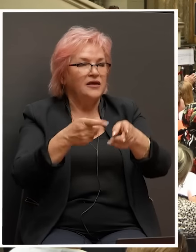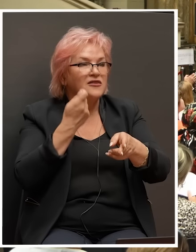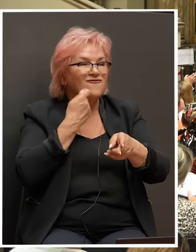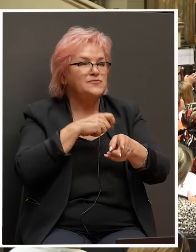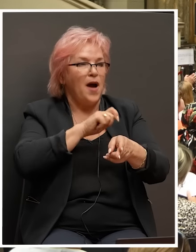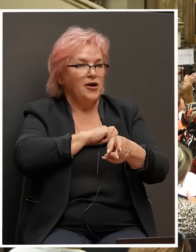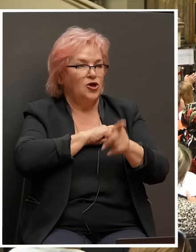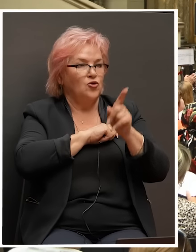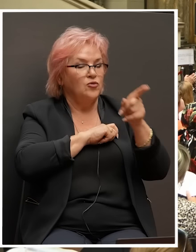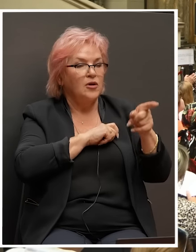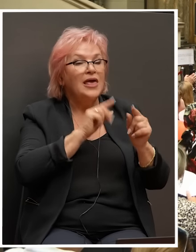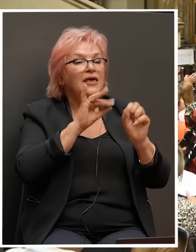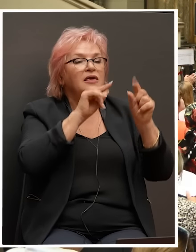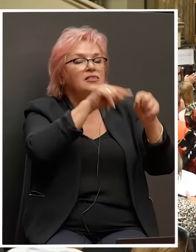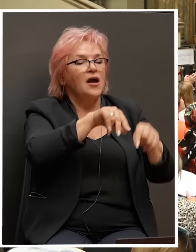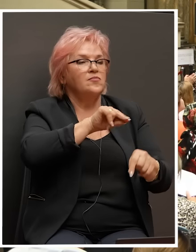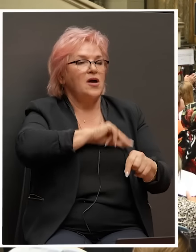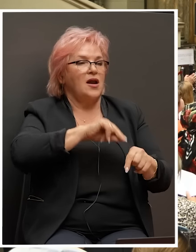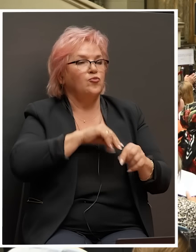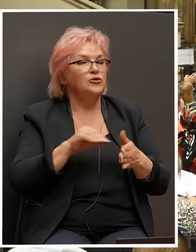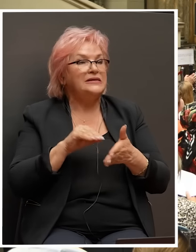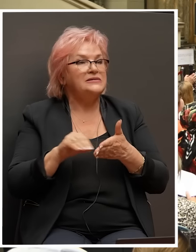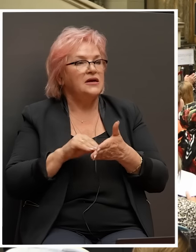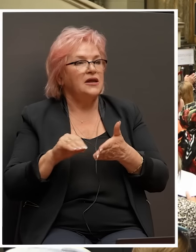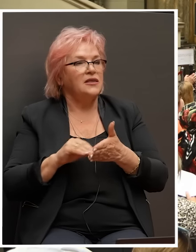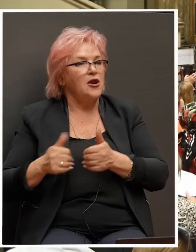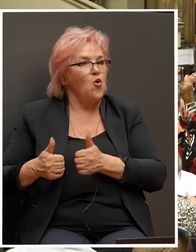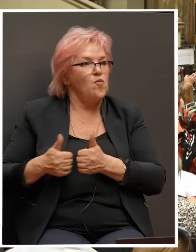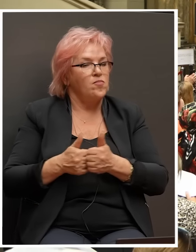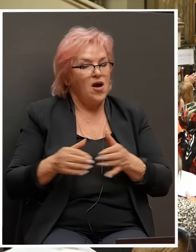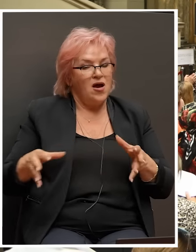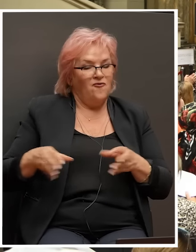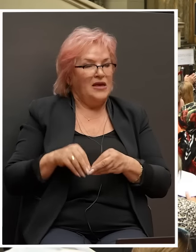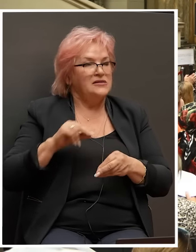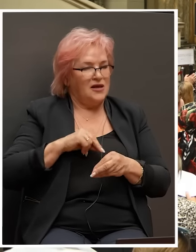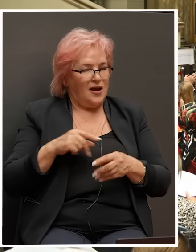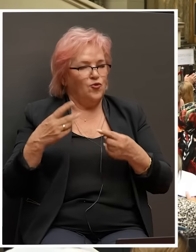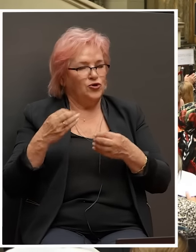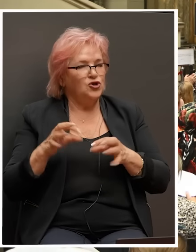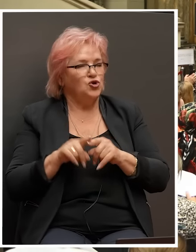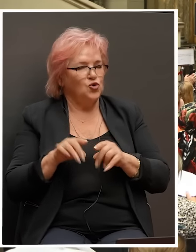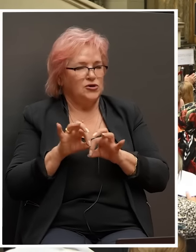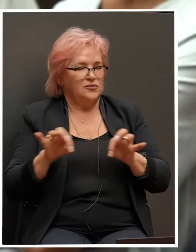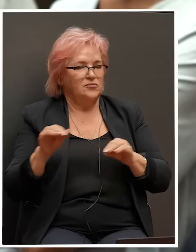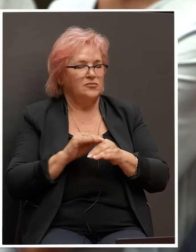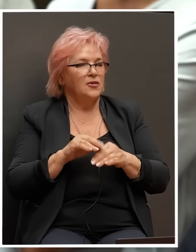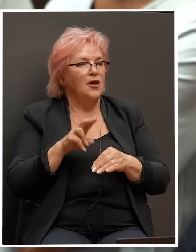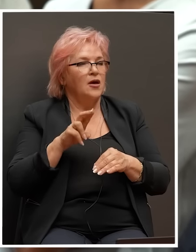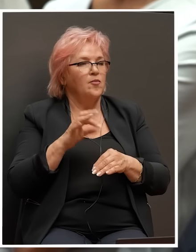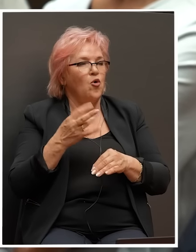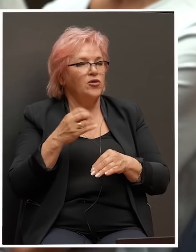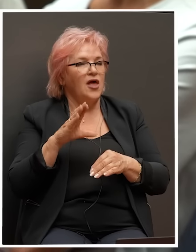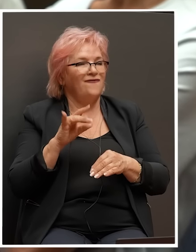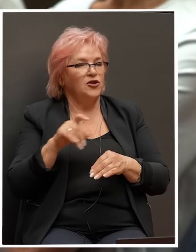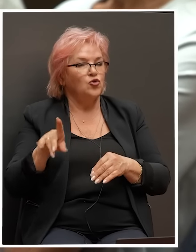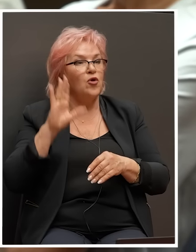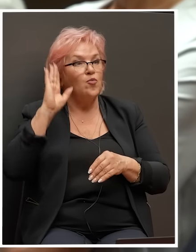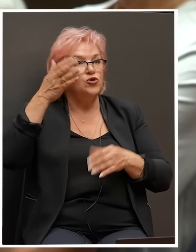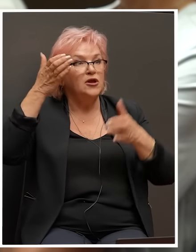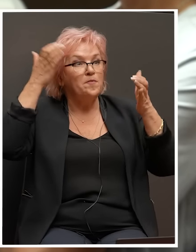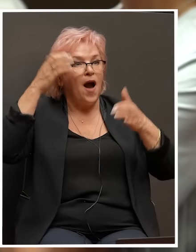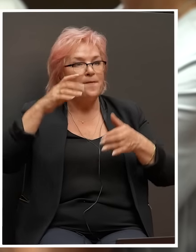Испанию. И там работает секретарем Торквемады. Вместе с ним работает еще один прекрасный человек по фамилии Бонавентура, который станет папой